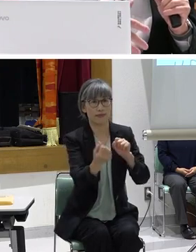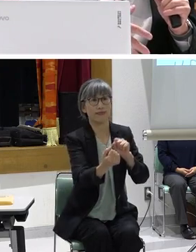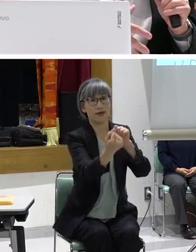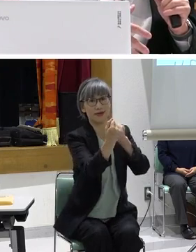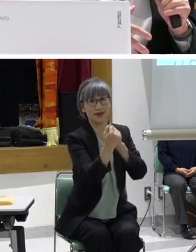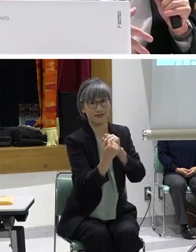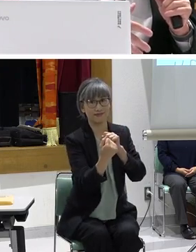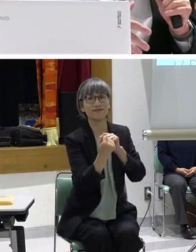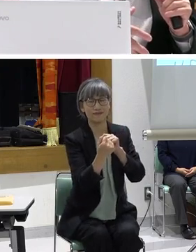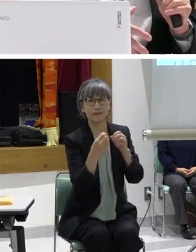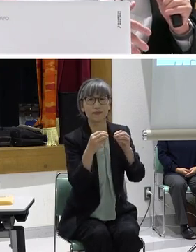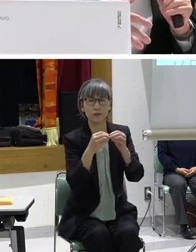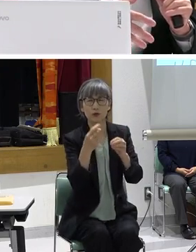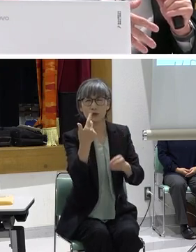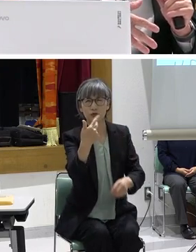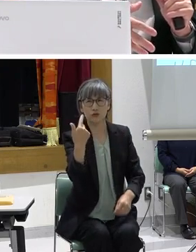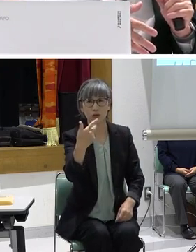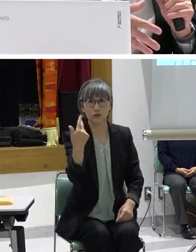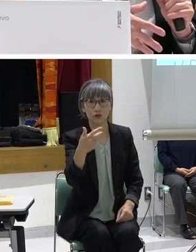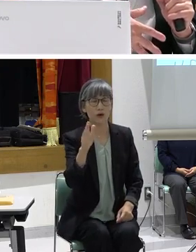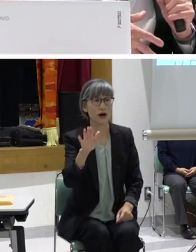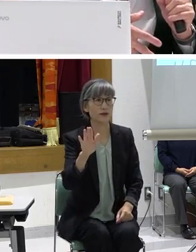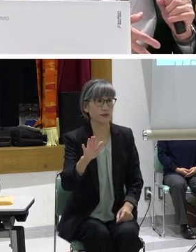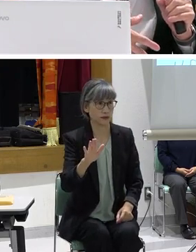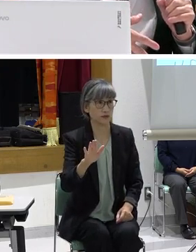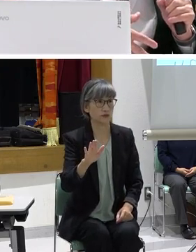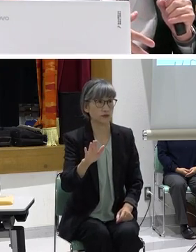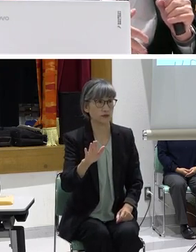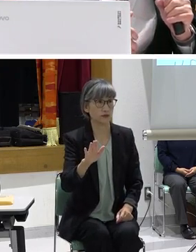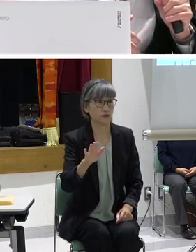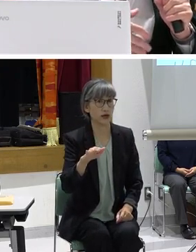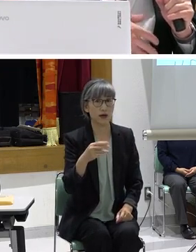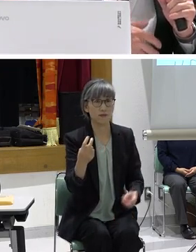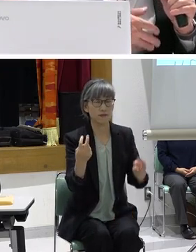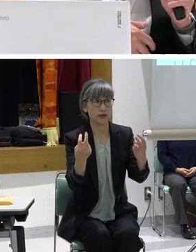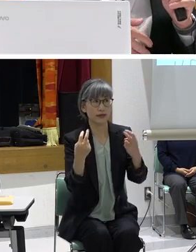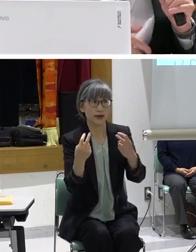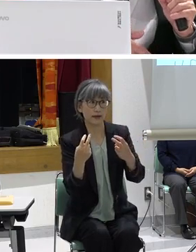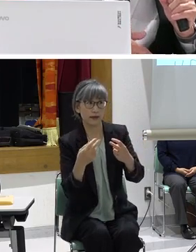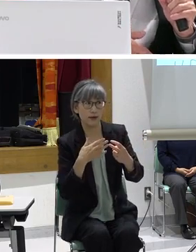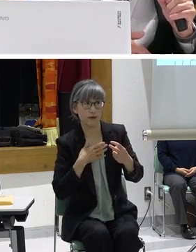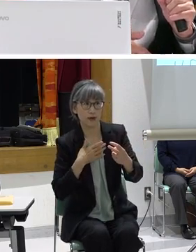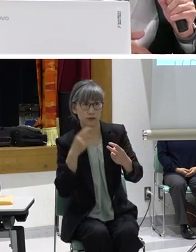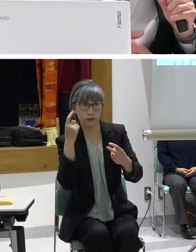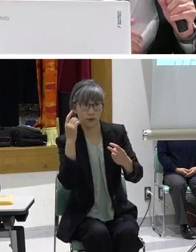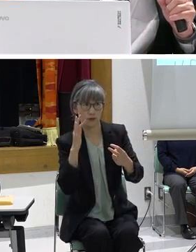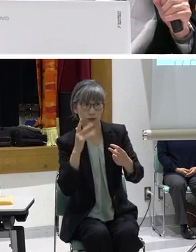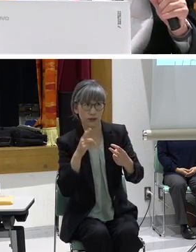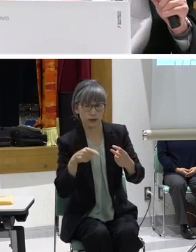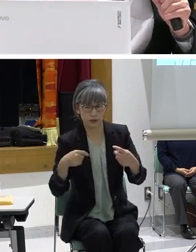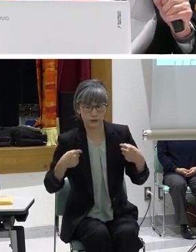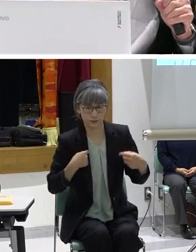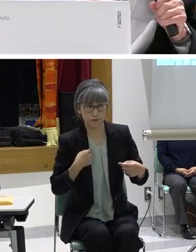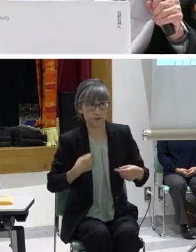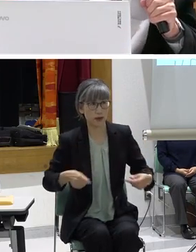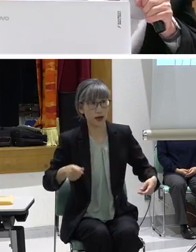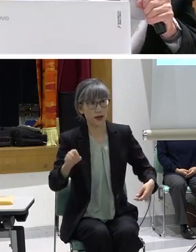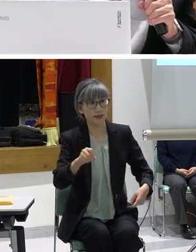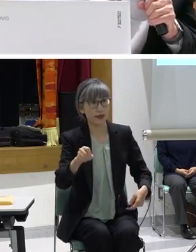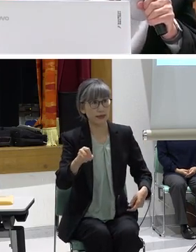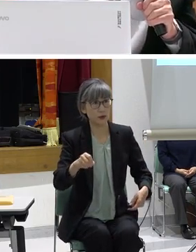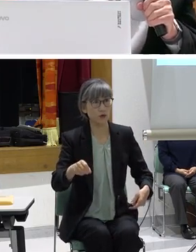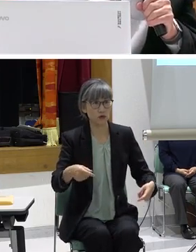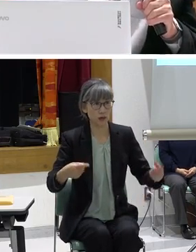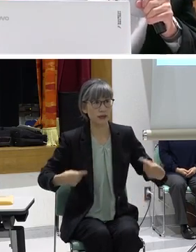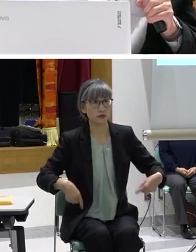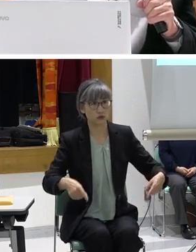をしていますんでね、見ていただいたら分かります通り、電動車椅子乗って、今日の会場も来